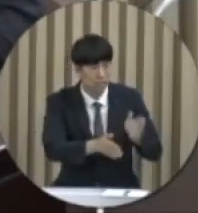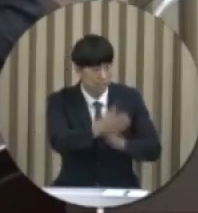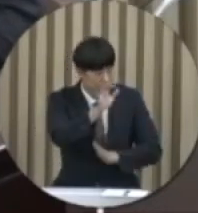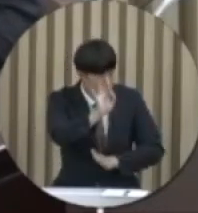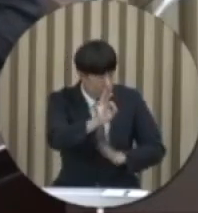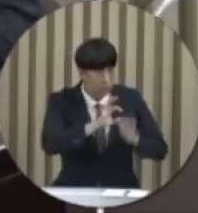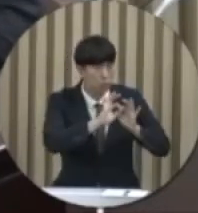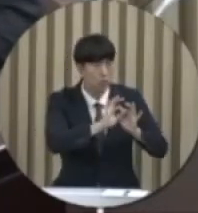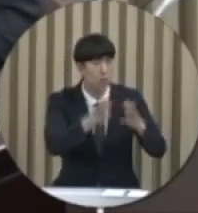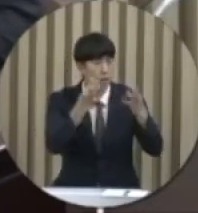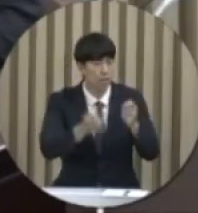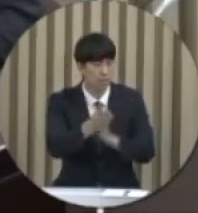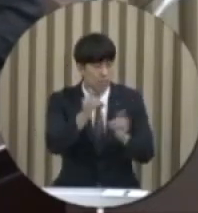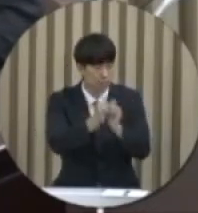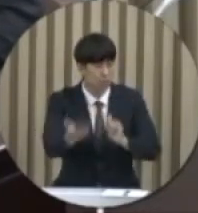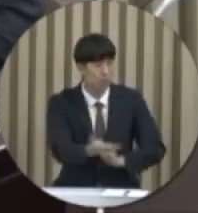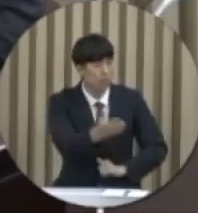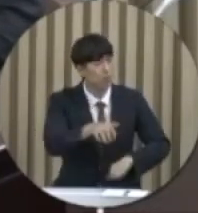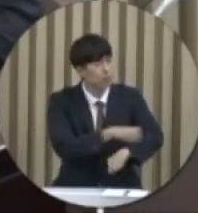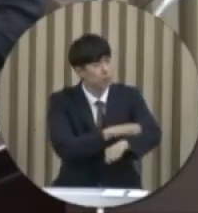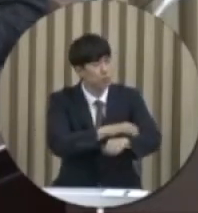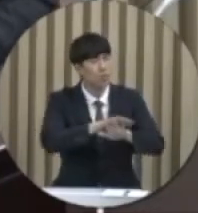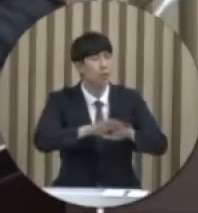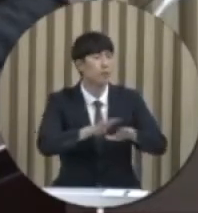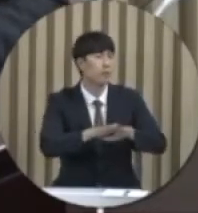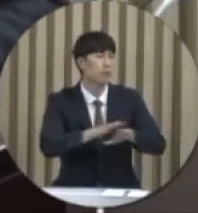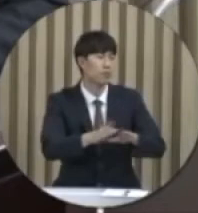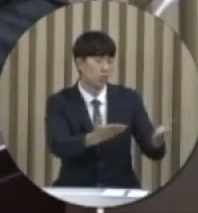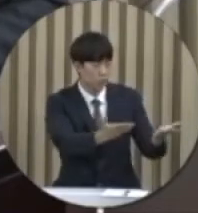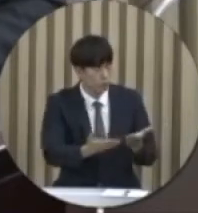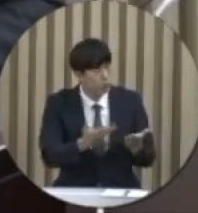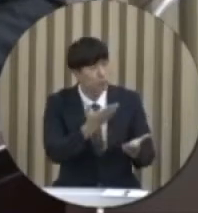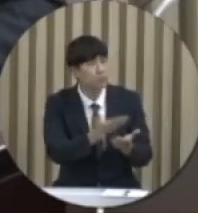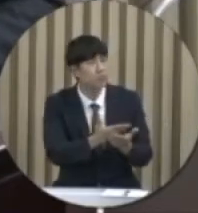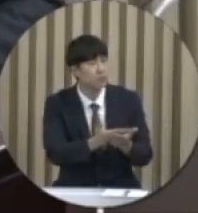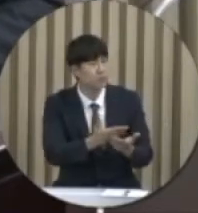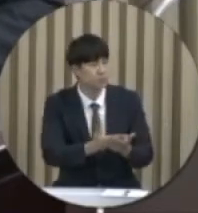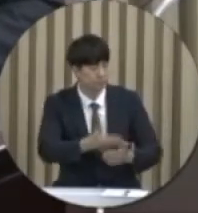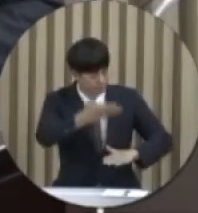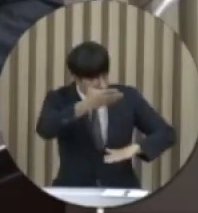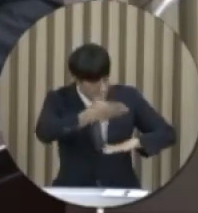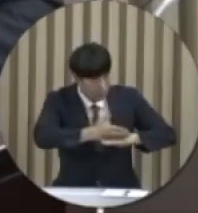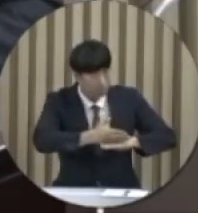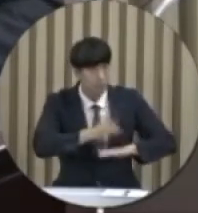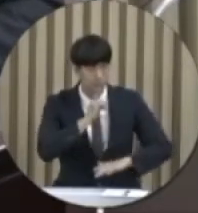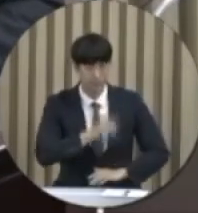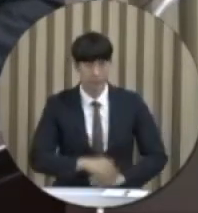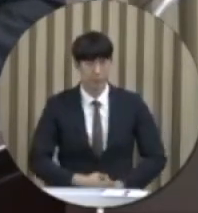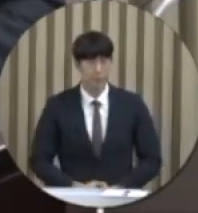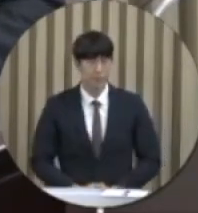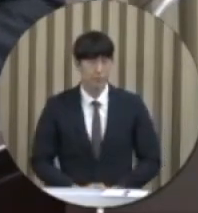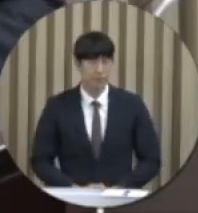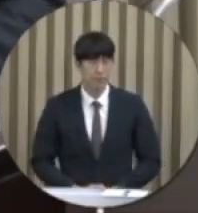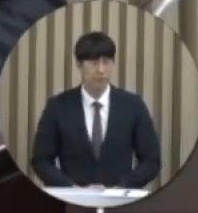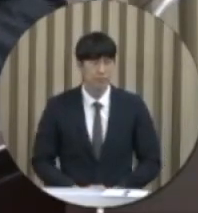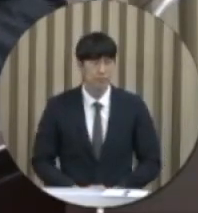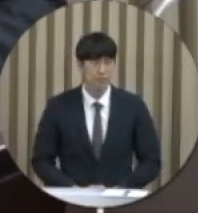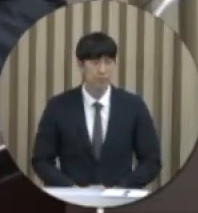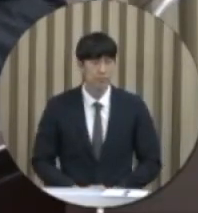많은 시민들한테 불편을 해소시킬 수 있는 그런 정책들 다시 한번 감사하다는 말씀을 드리겠습니다.